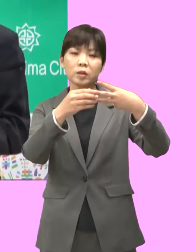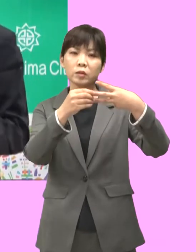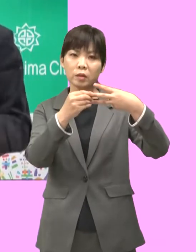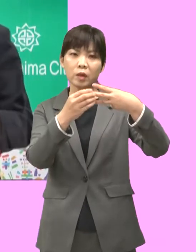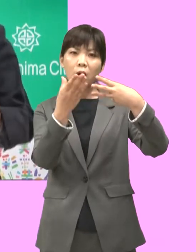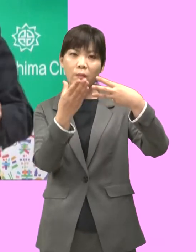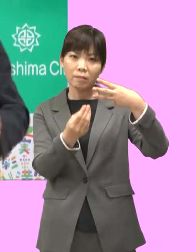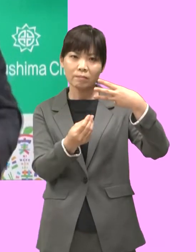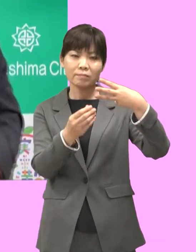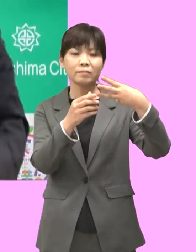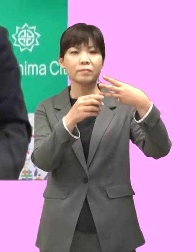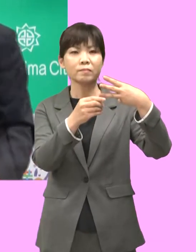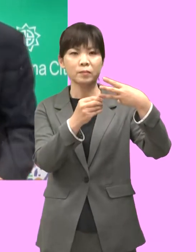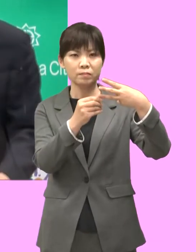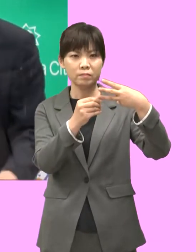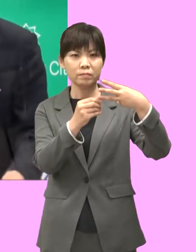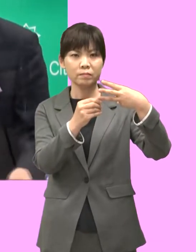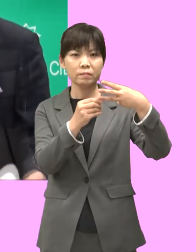3点目はですね、